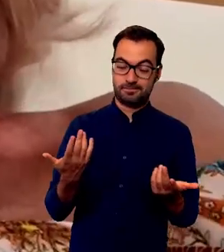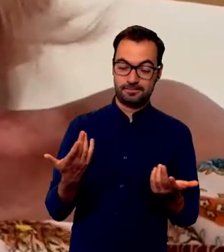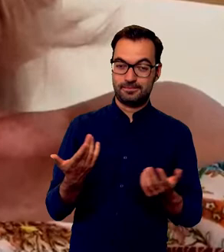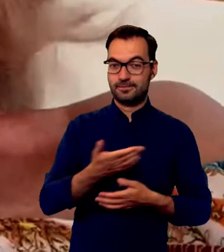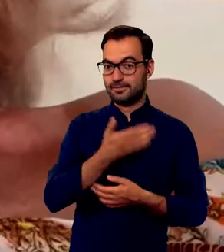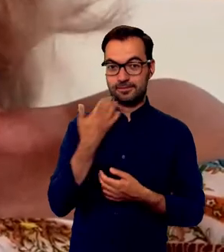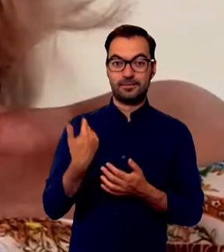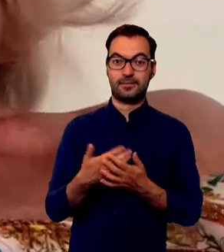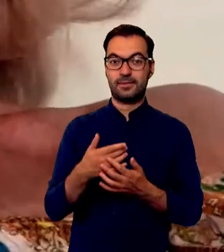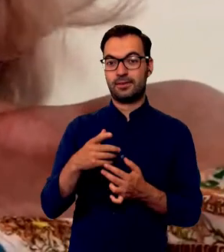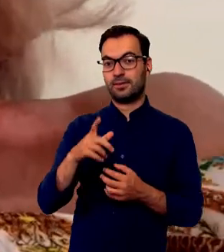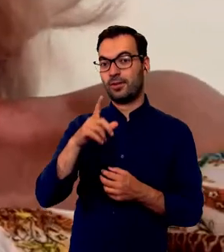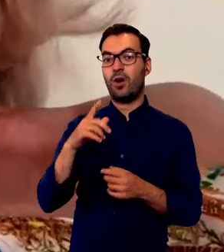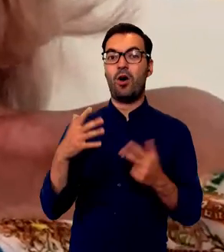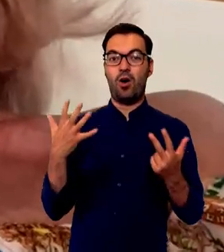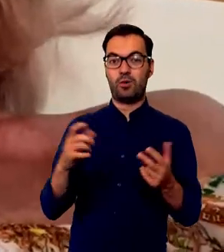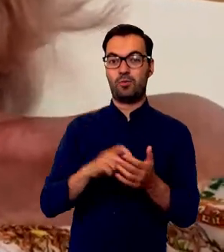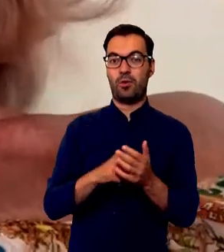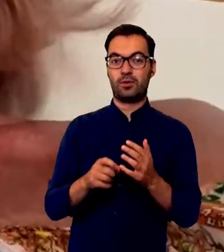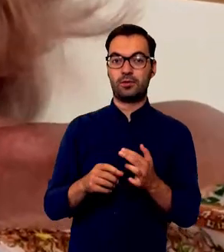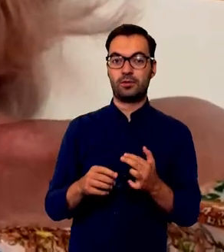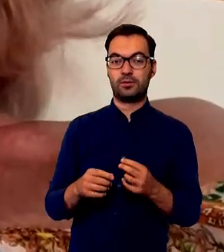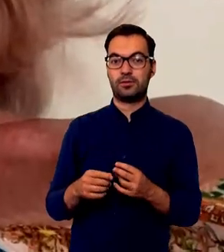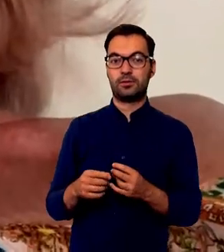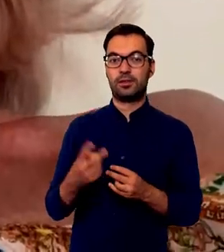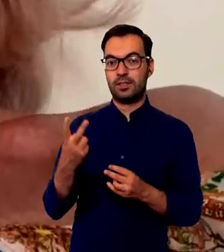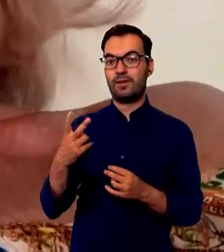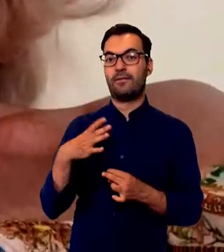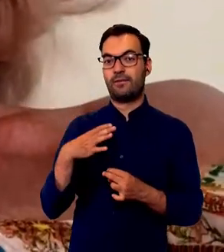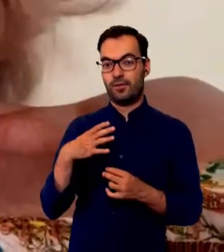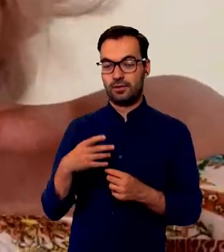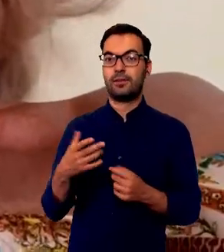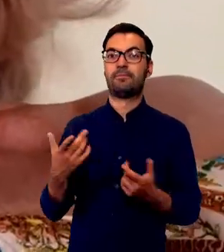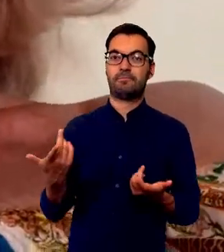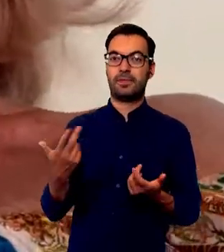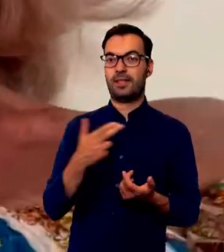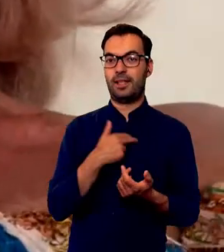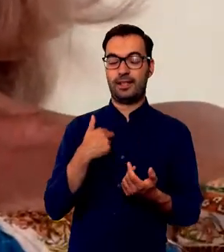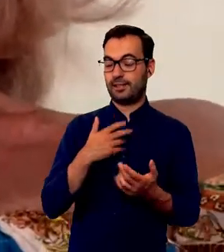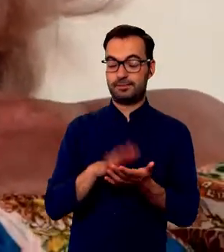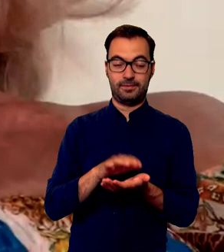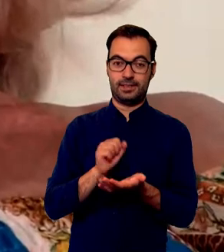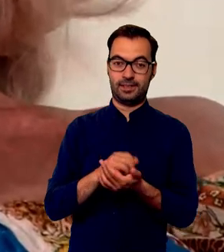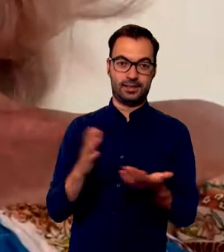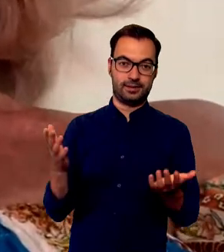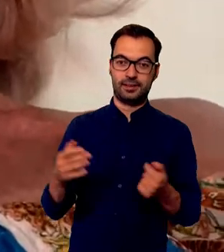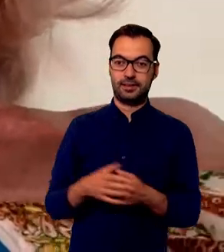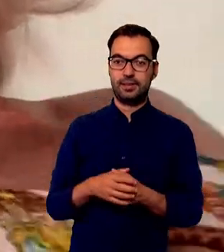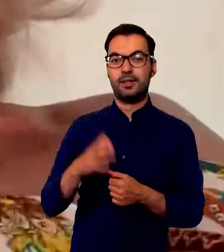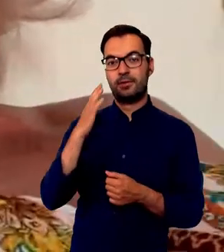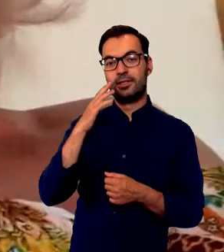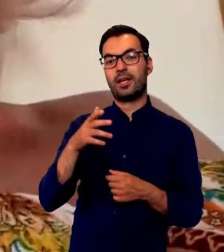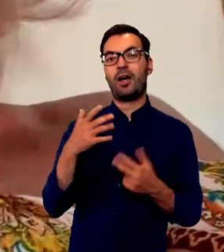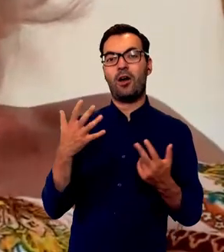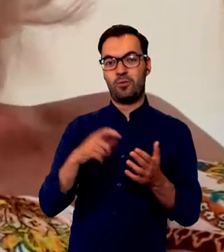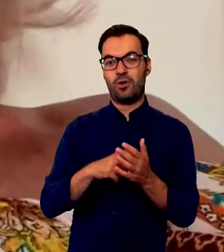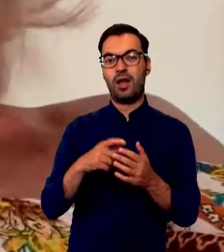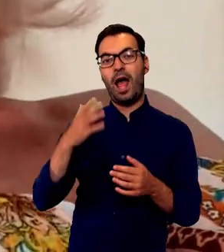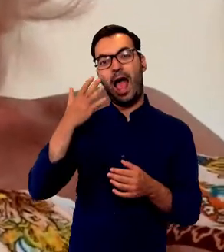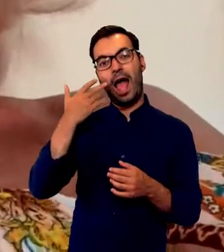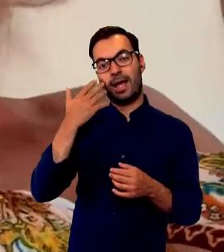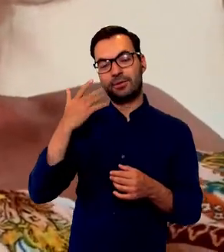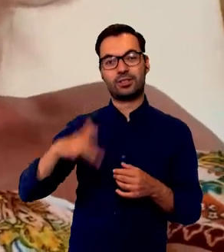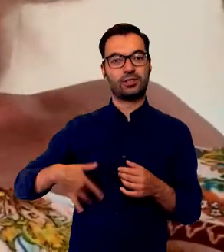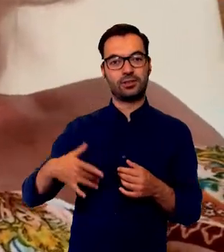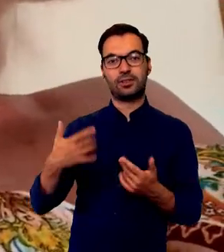bo w dokładnie 8 pokojach dwa ostatnie są wolne, czyli dla nas to jest w ogóle katastrofa. Mieszka arabska księżniczka, która